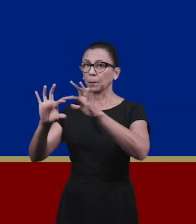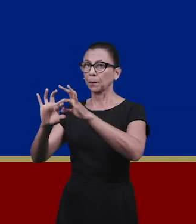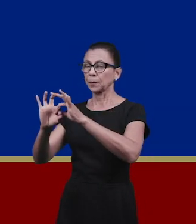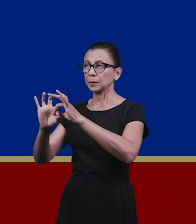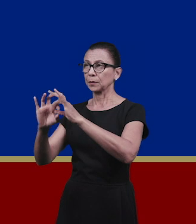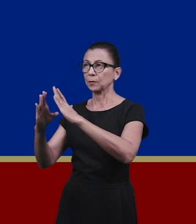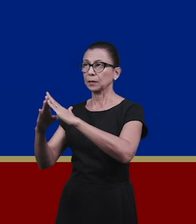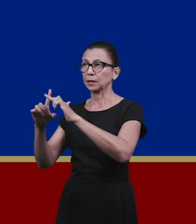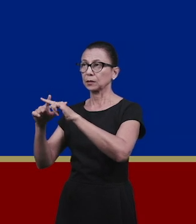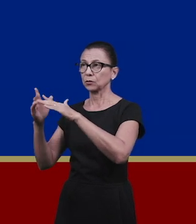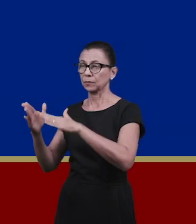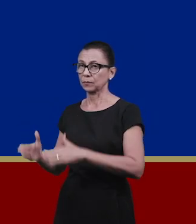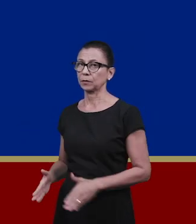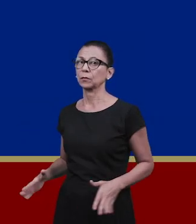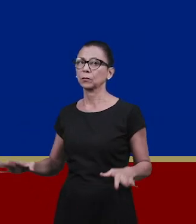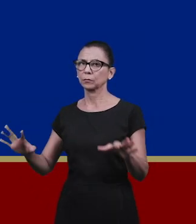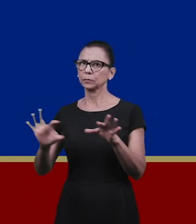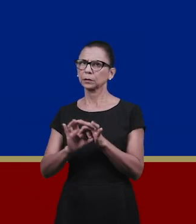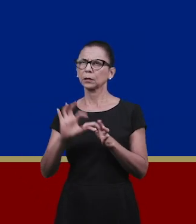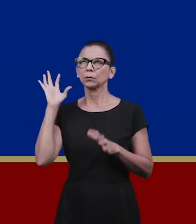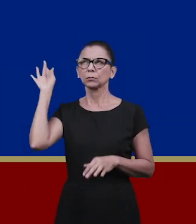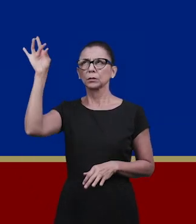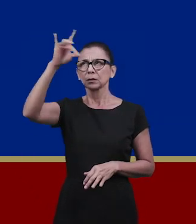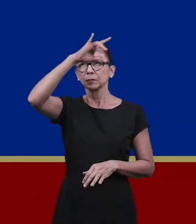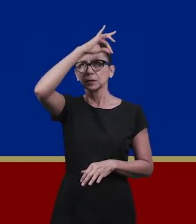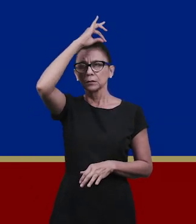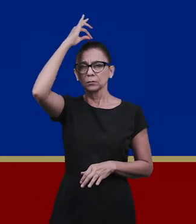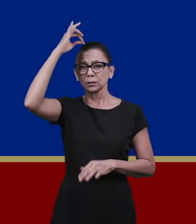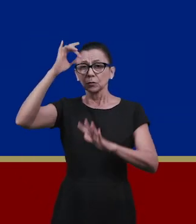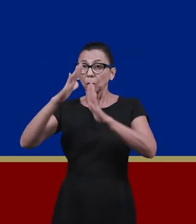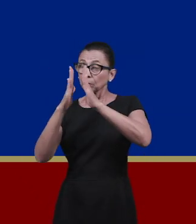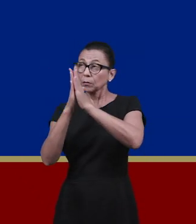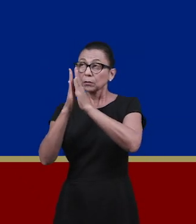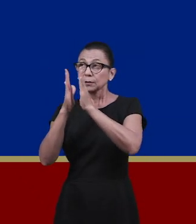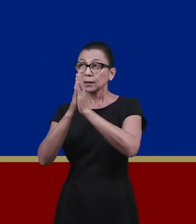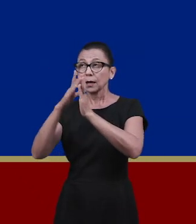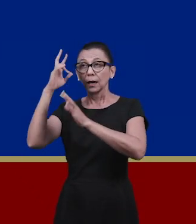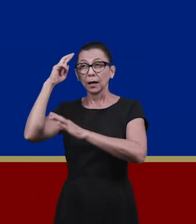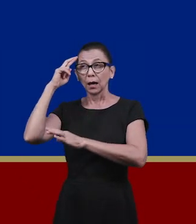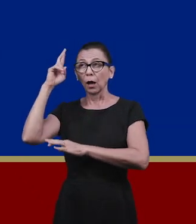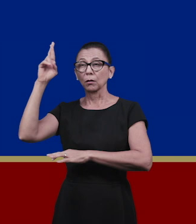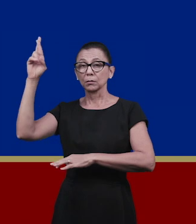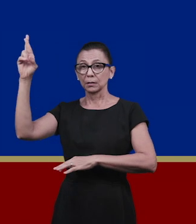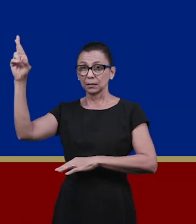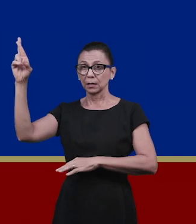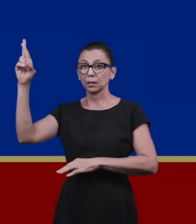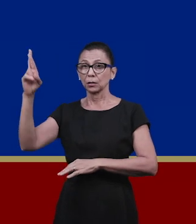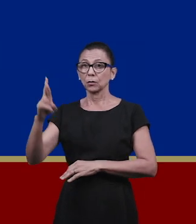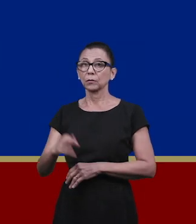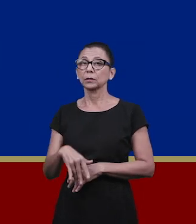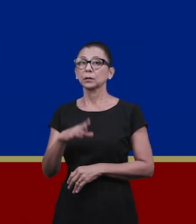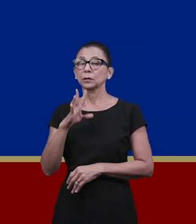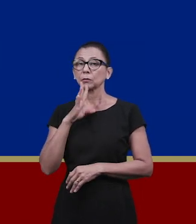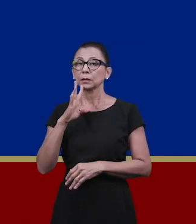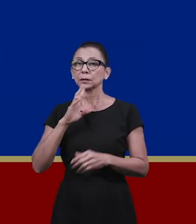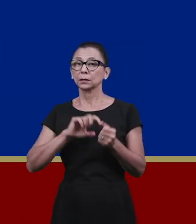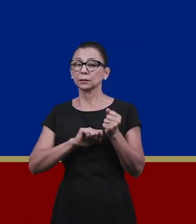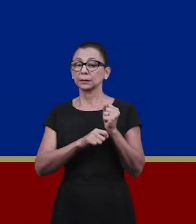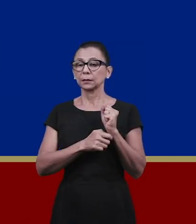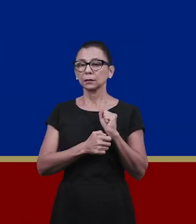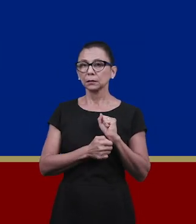et chercher le Seigneur Jésus en connaissant ses secrets dans cette période de préparation.